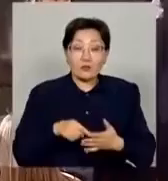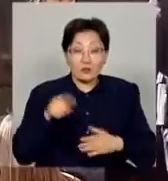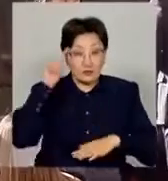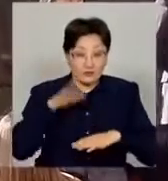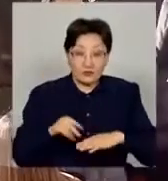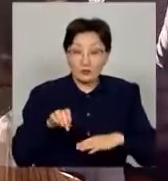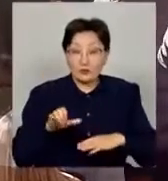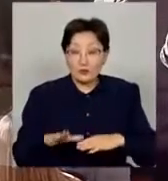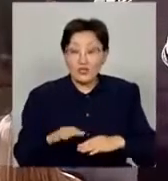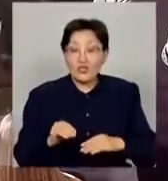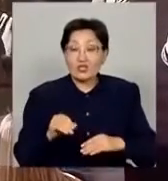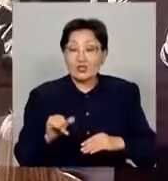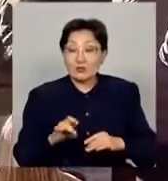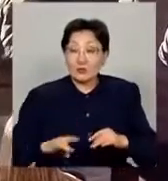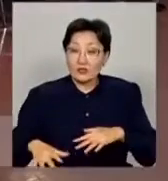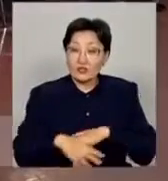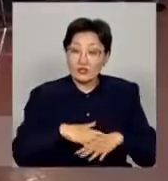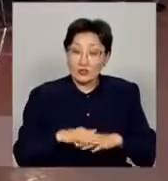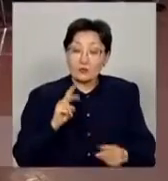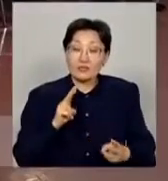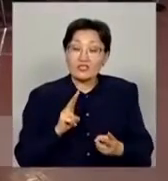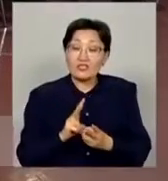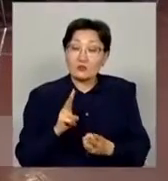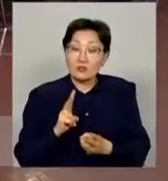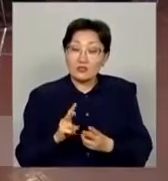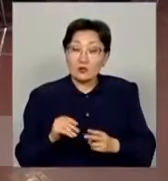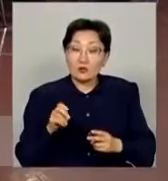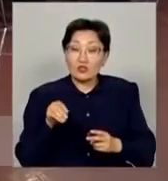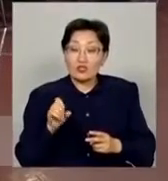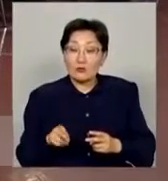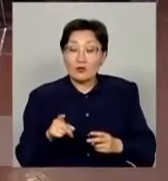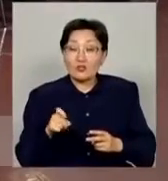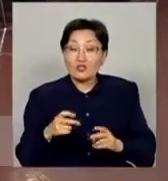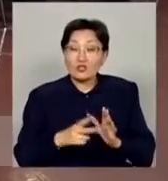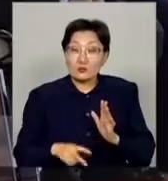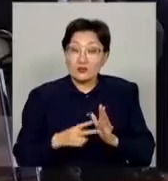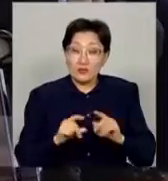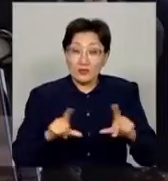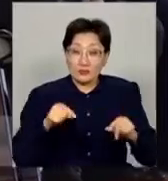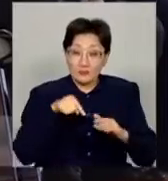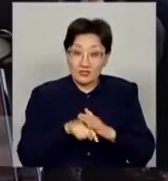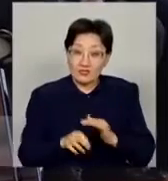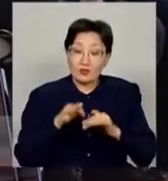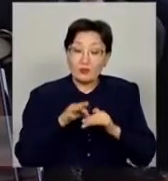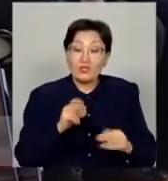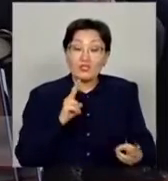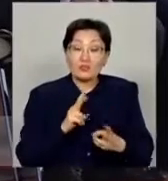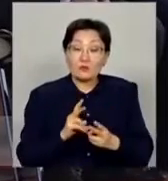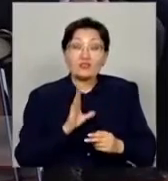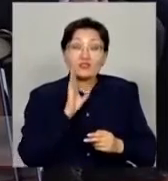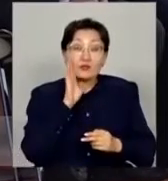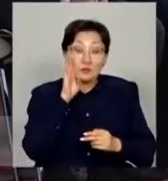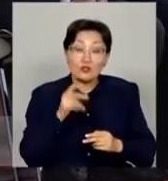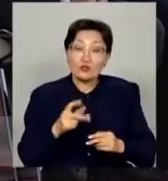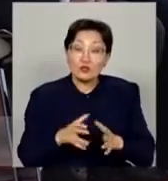Ерболат Досаевтың Жетісу ауданы тұрғындарымен кезекті кездесуі Көкжиектегі нөмірі 177-ші мектепте өтті. Жүздесуге таңмен